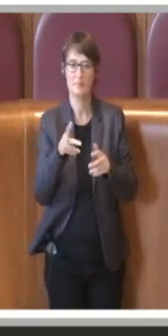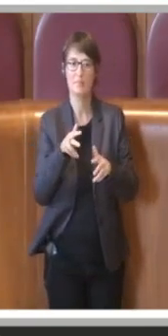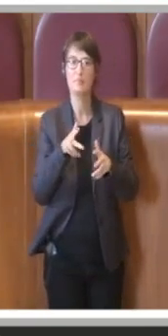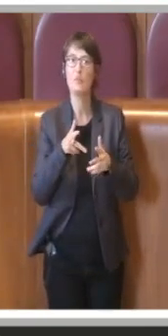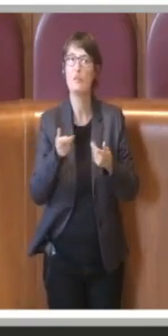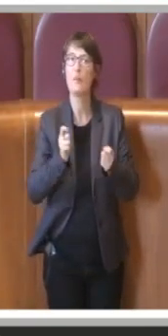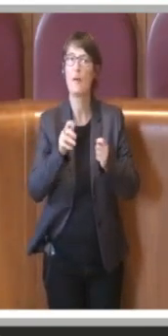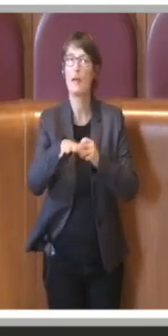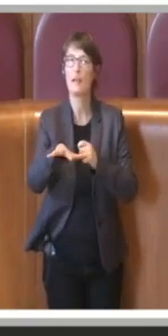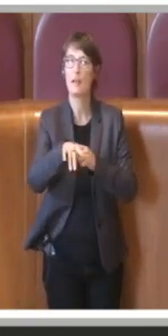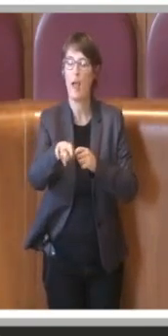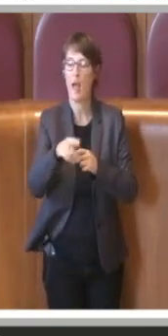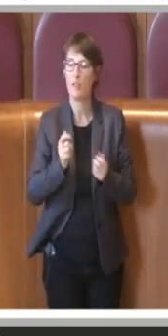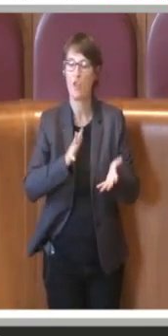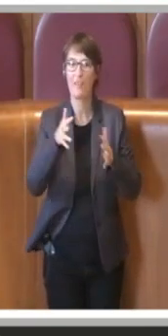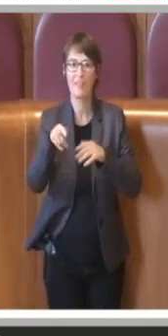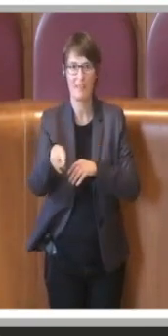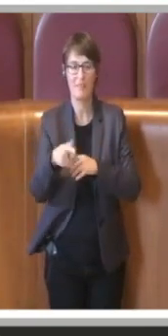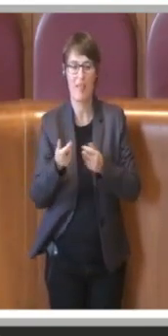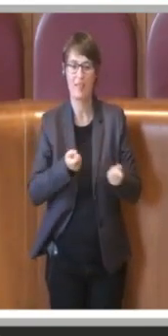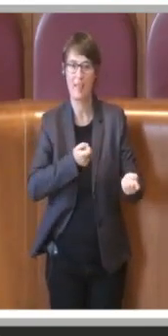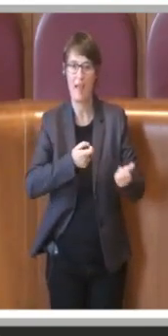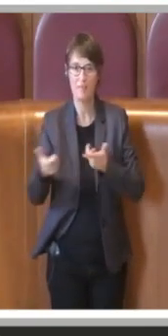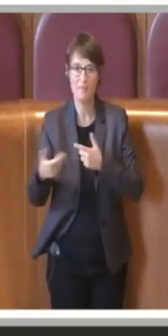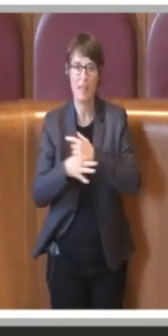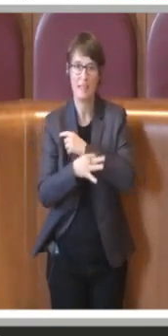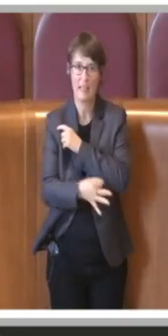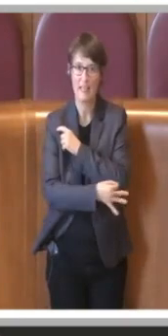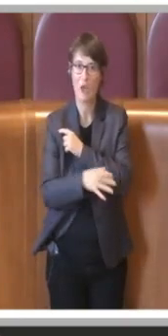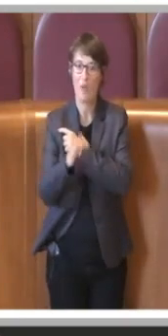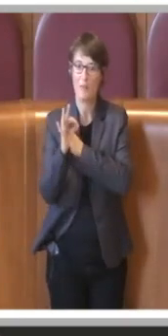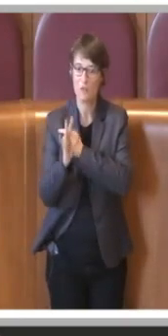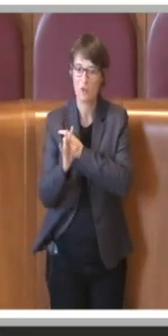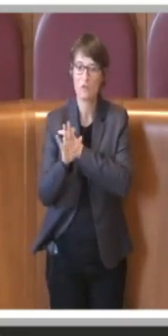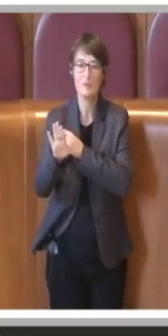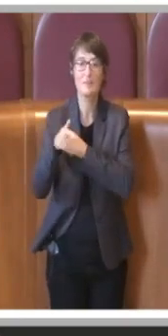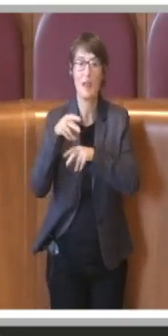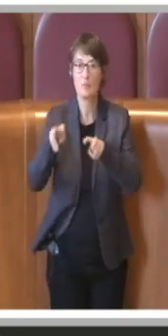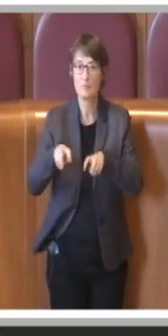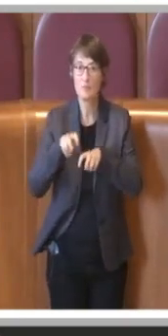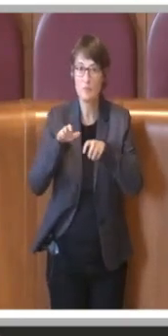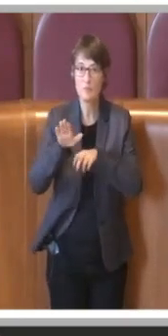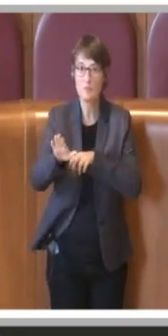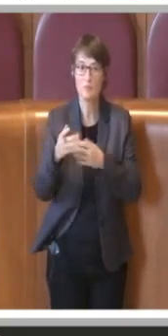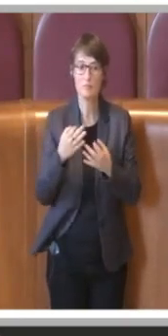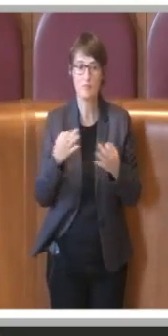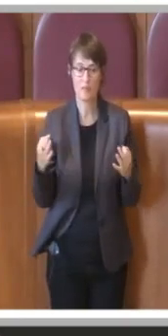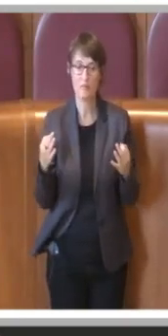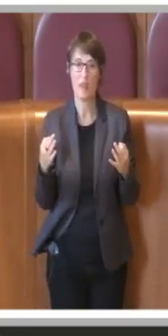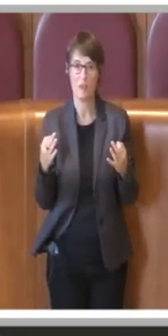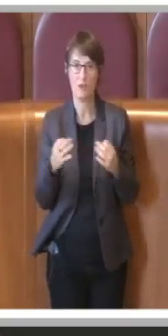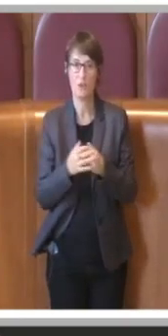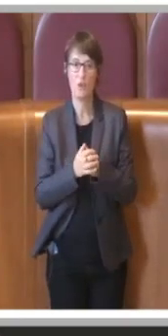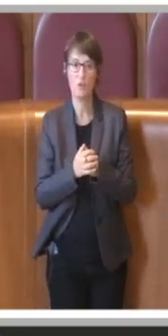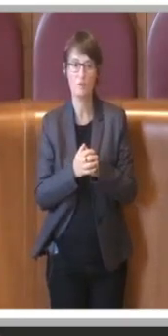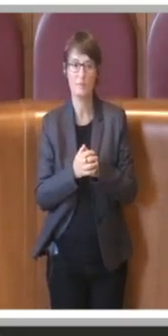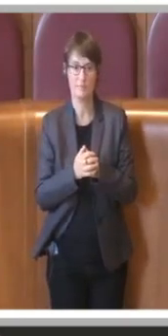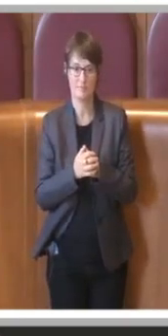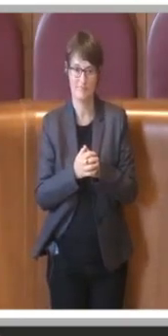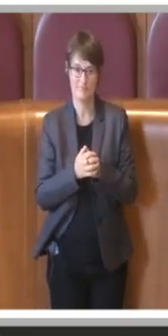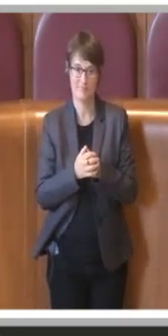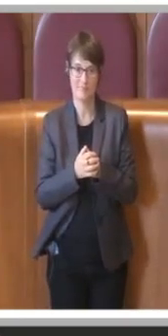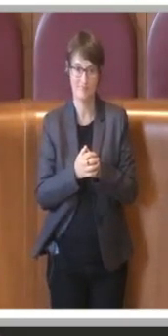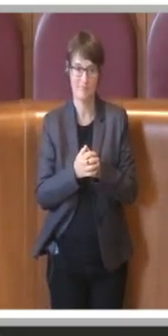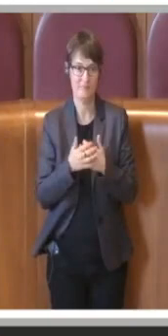chilometro zero a opera di produttori e che quindi nelle nostre